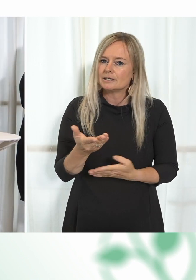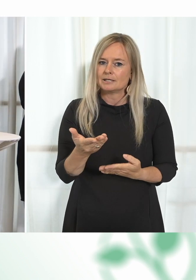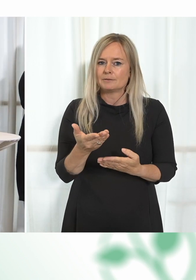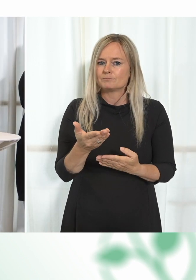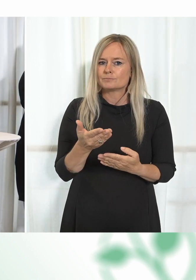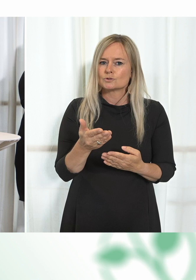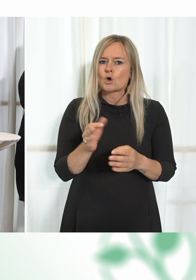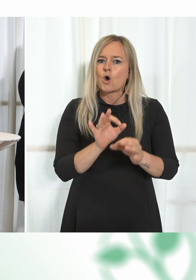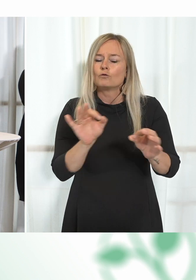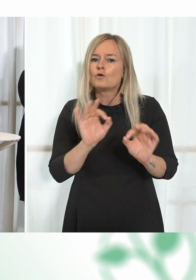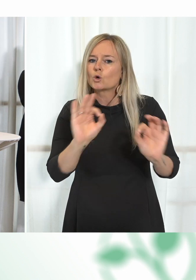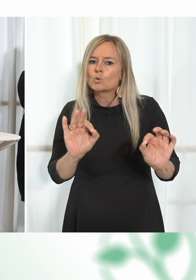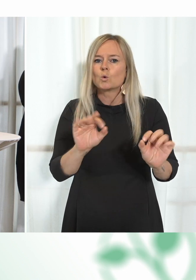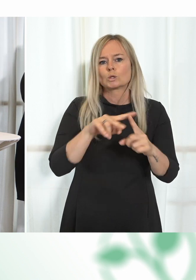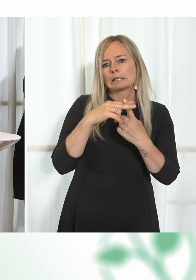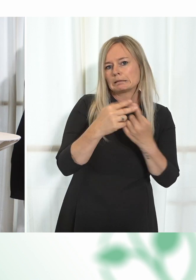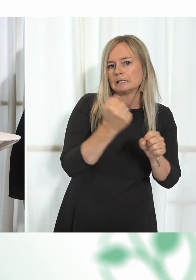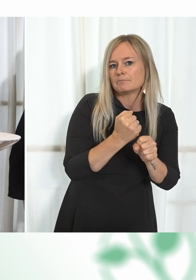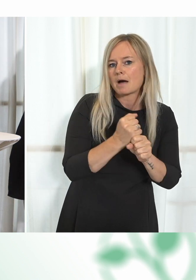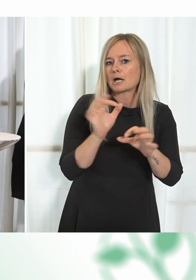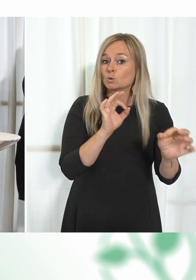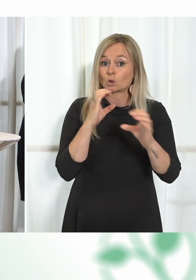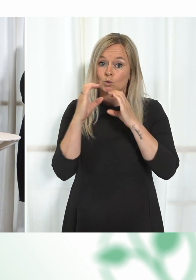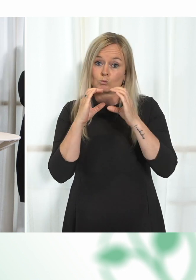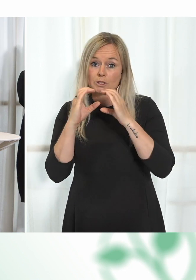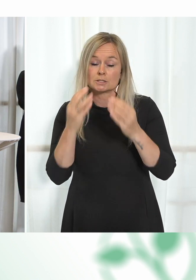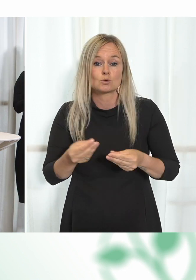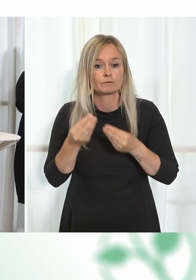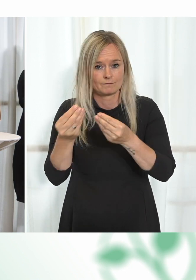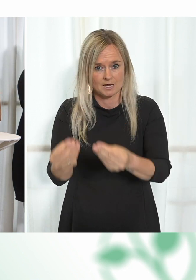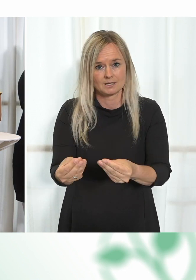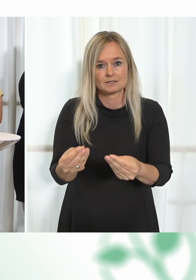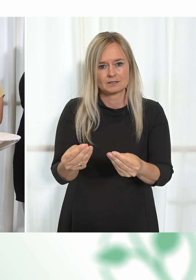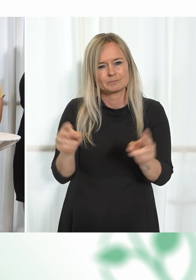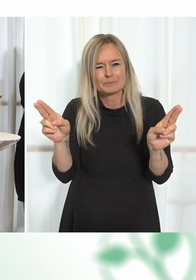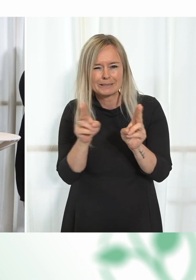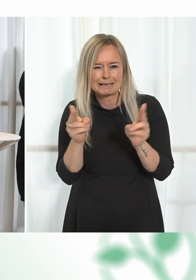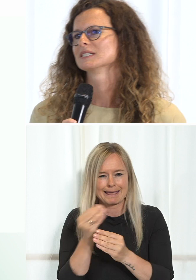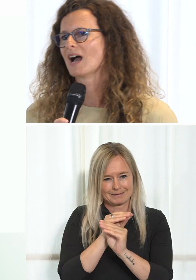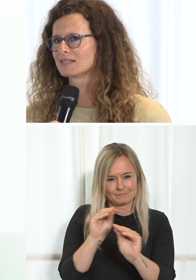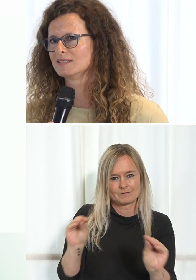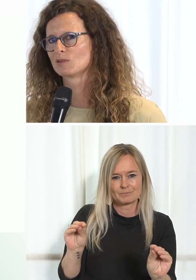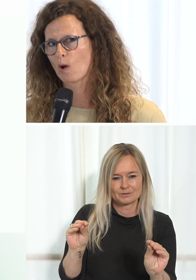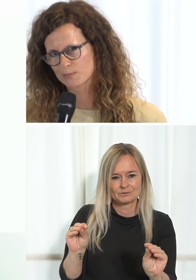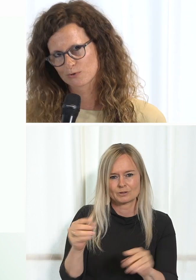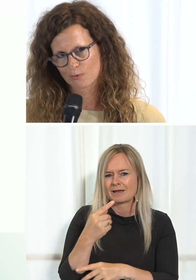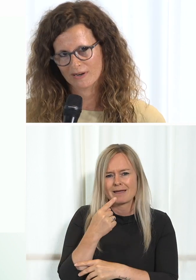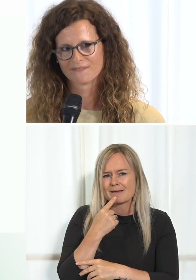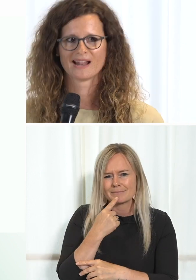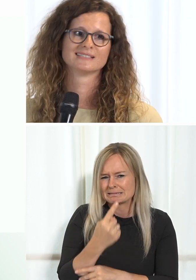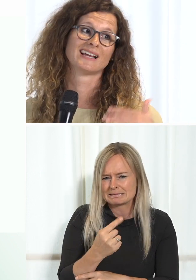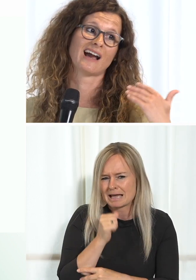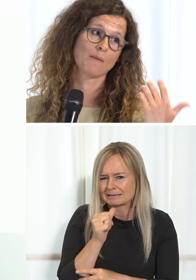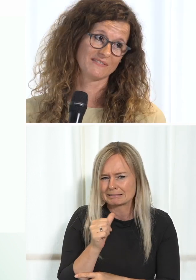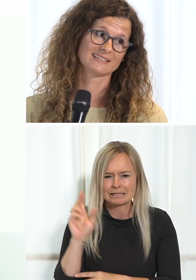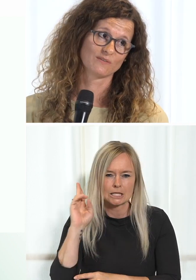gute Teamarbeit und Kommunikation weitergeben. Übrigens eine kleine Info, man sagt nicht taubstumm,